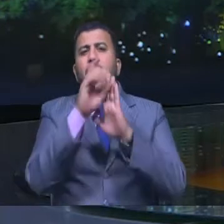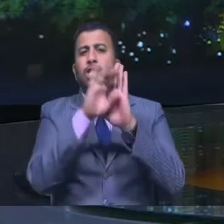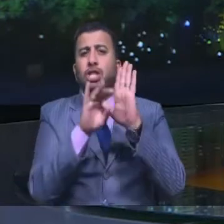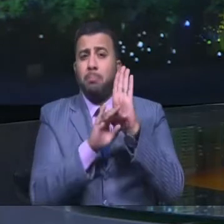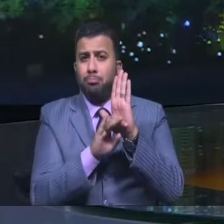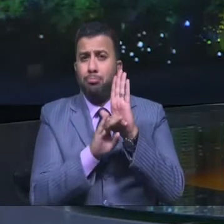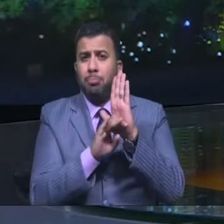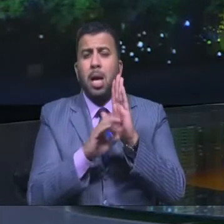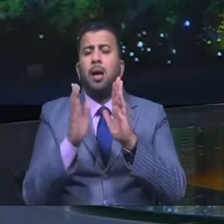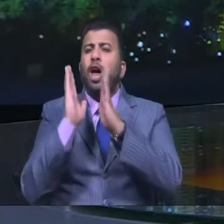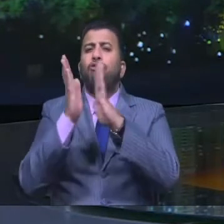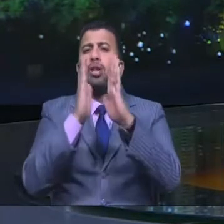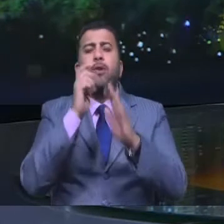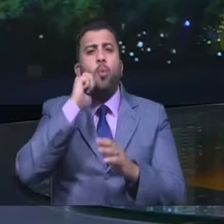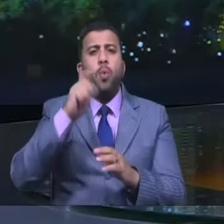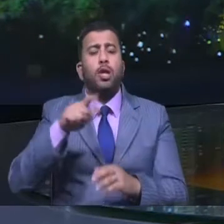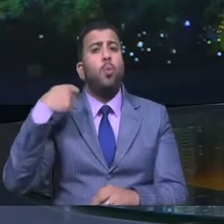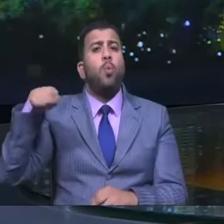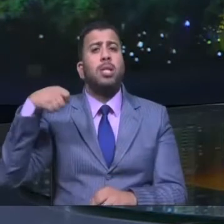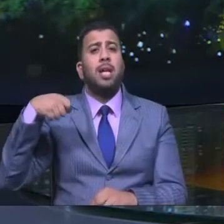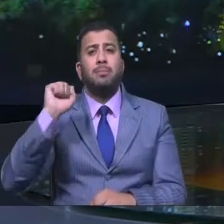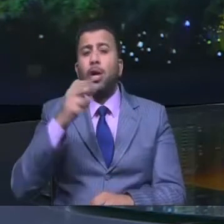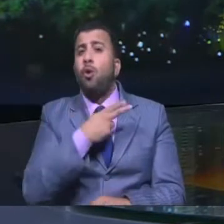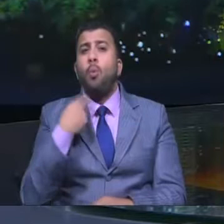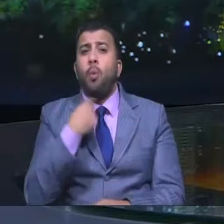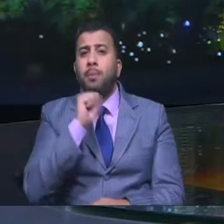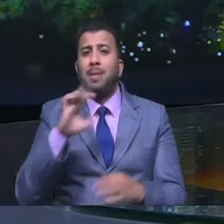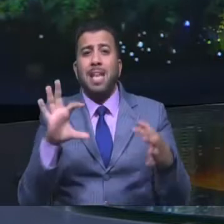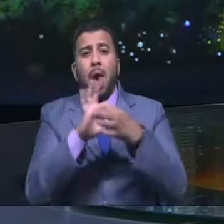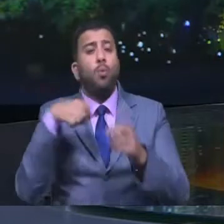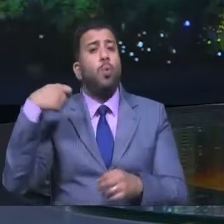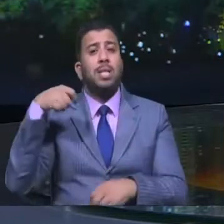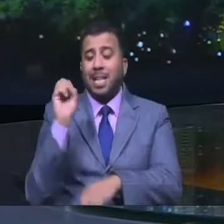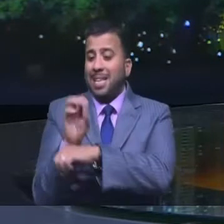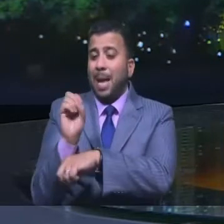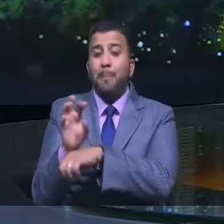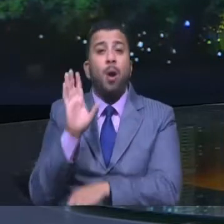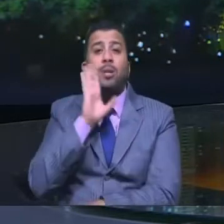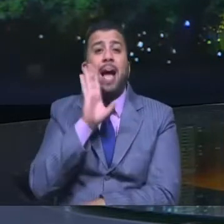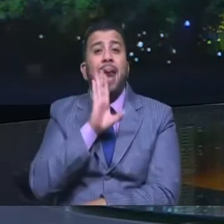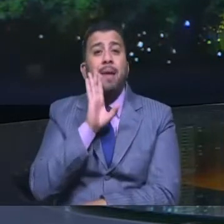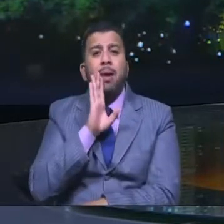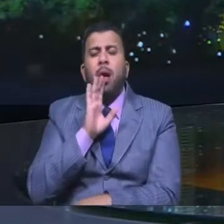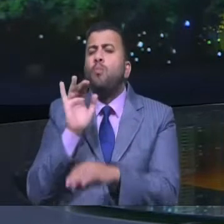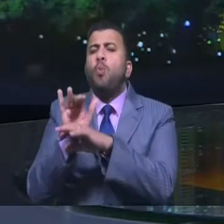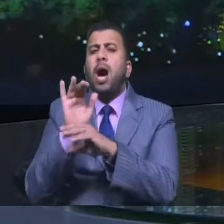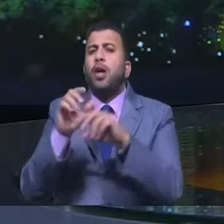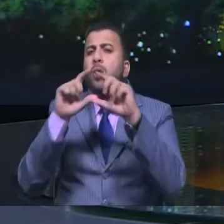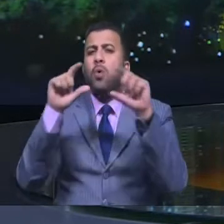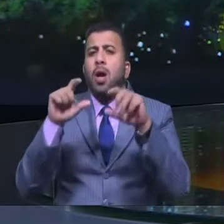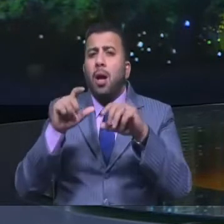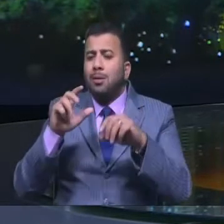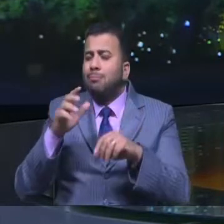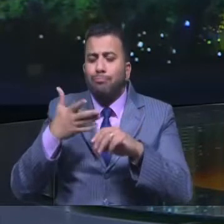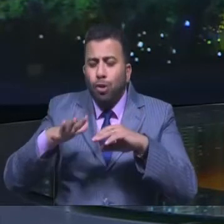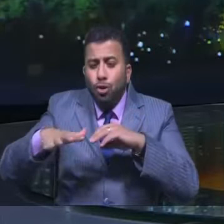نظم الأرشيف الوطني التابع لوزارة شؤون الرئاسة وبالتعاون مع وزارة التربية وتعليم ندوة بعنوان